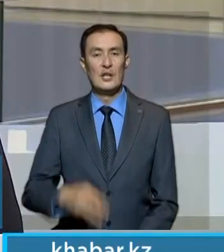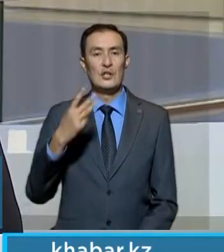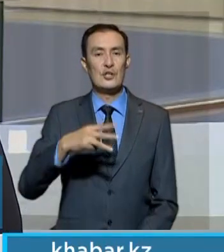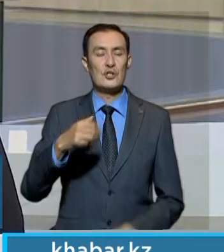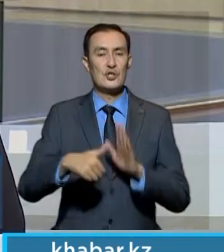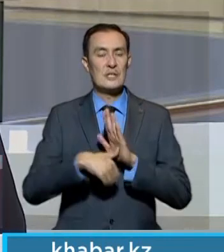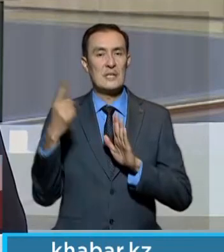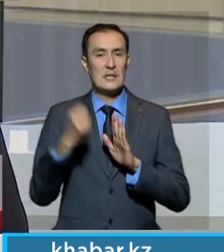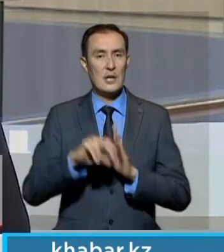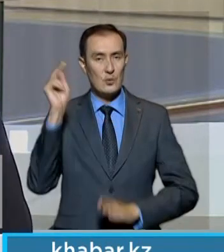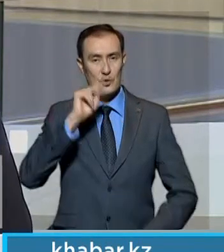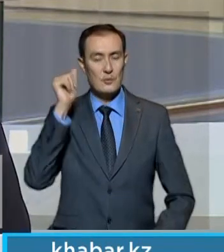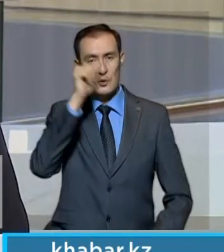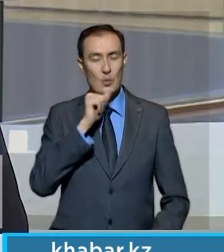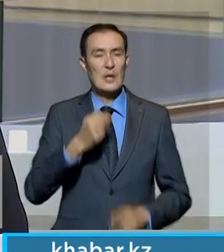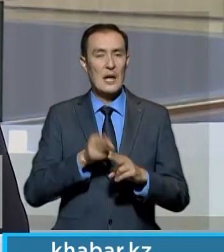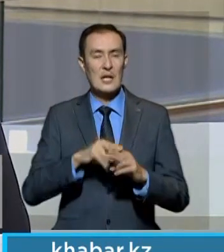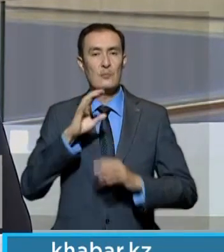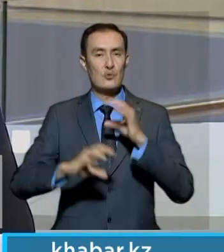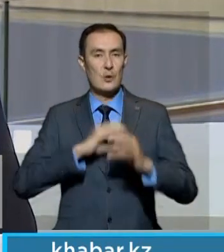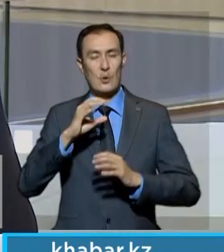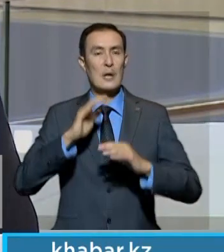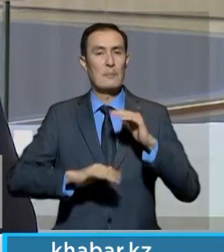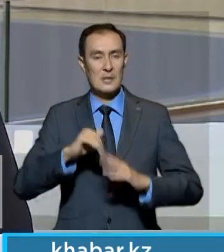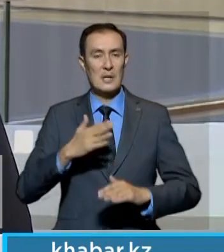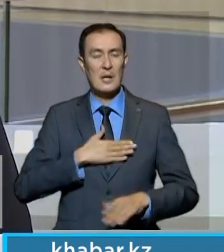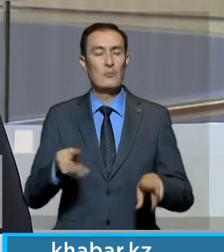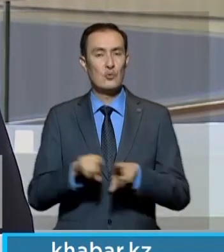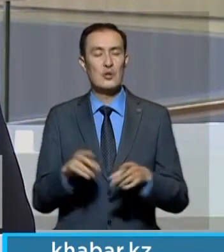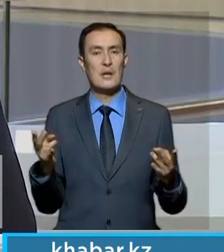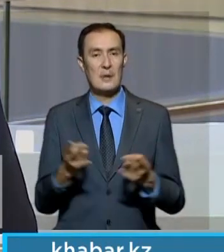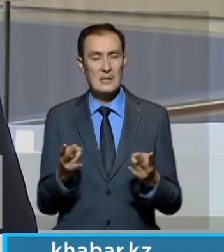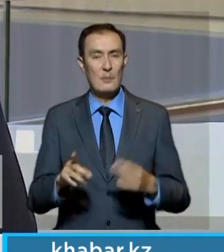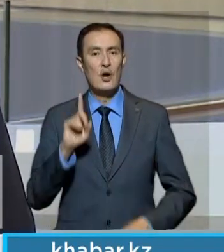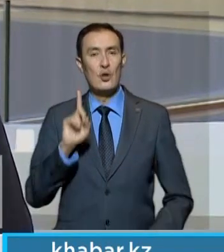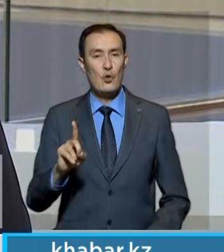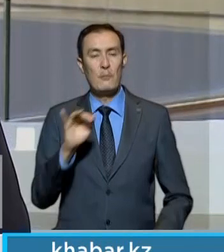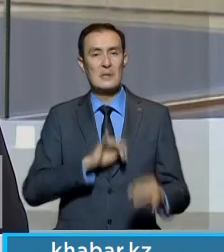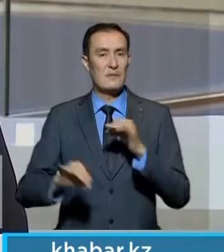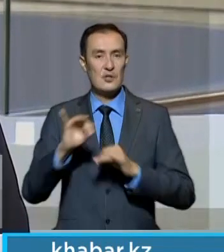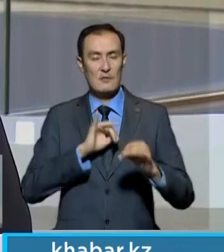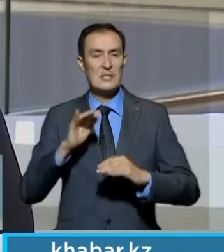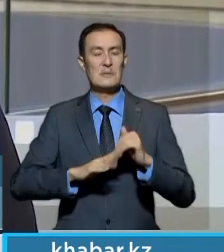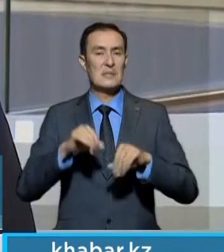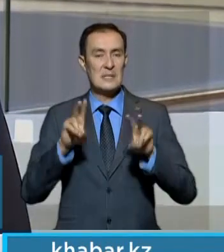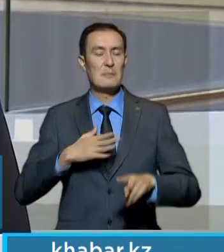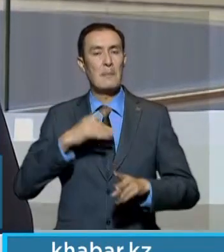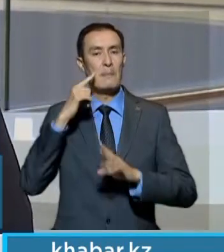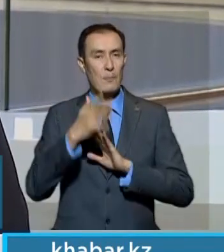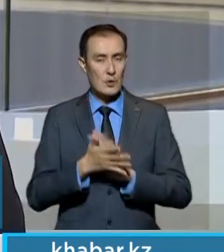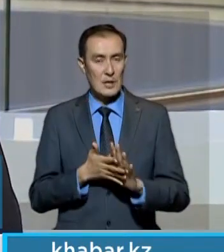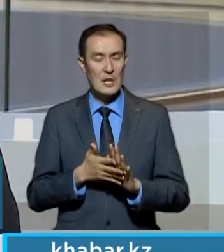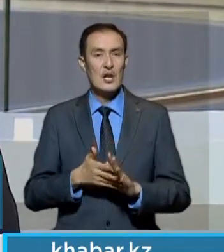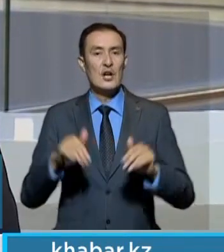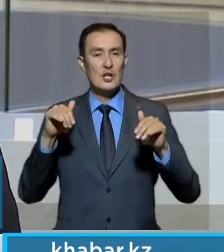36-недельный учебный год - это международная практика на Мона тоже необходима но посовещавшись с экспертами мы поняли что